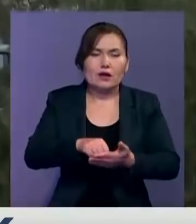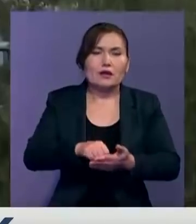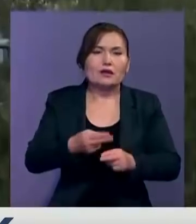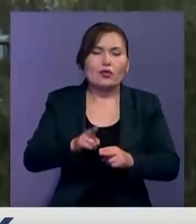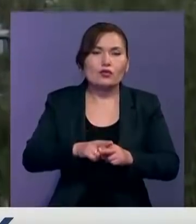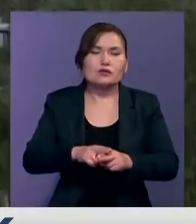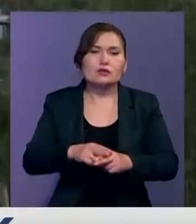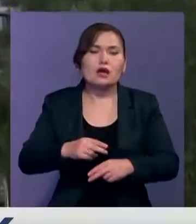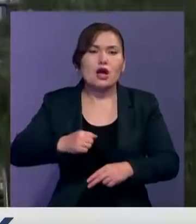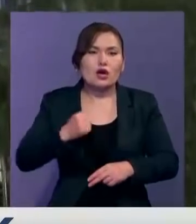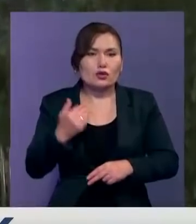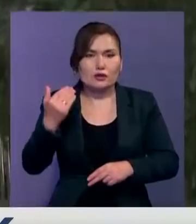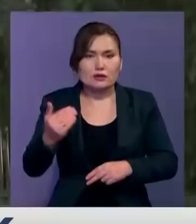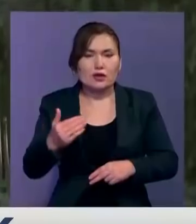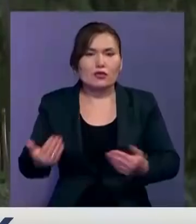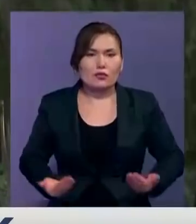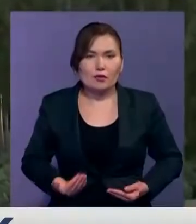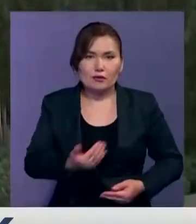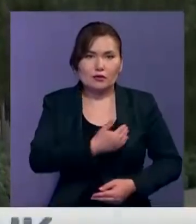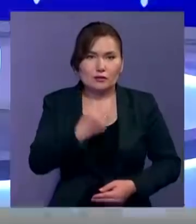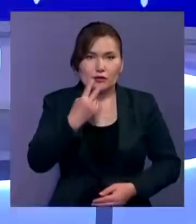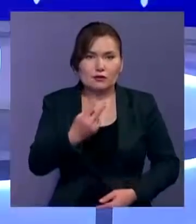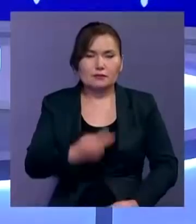Нұрмахан Мұсатов, Хабар 24, Шымкенттен.